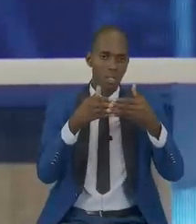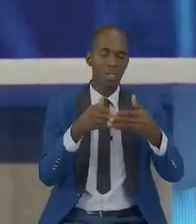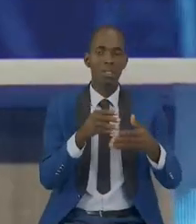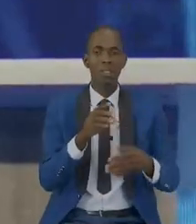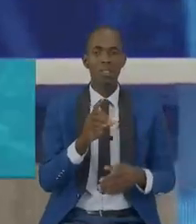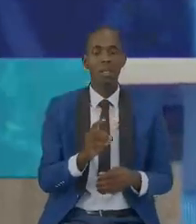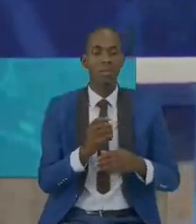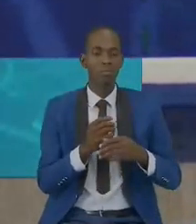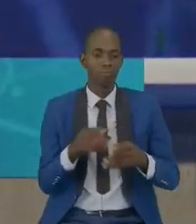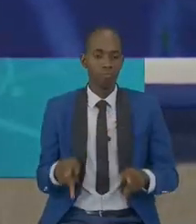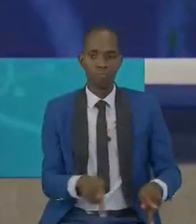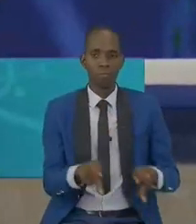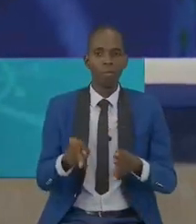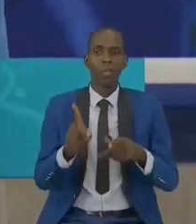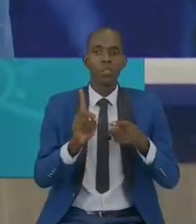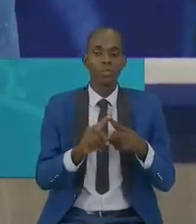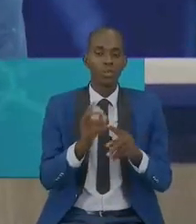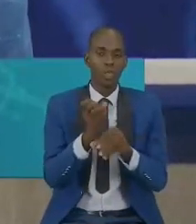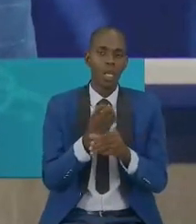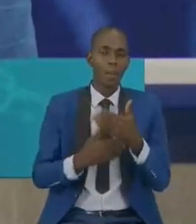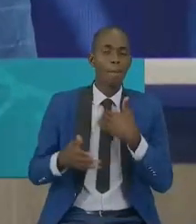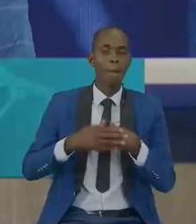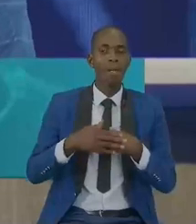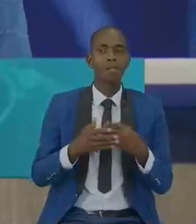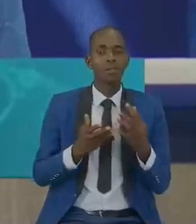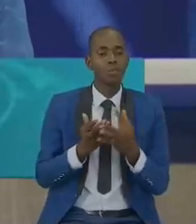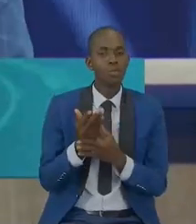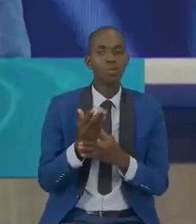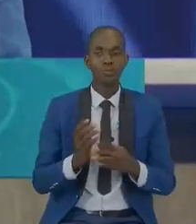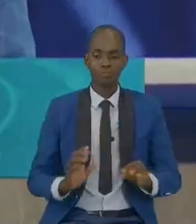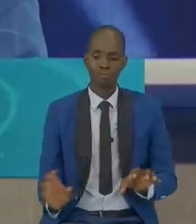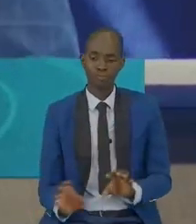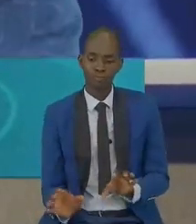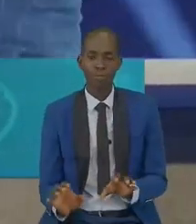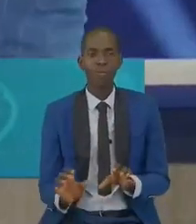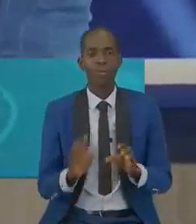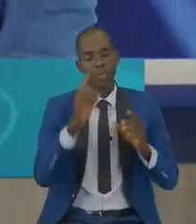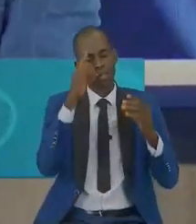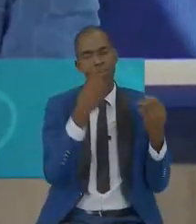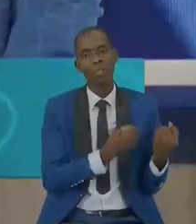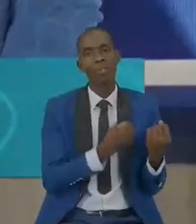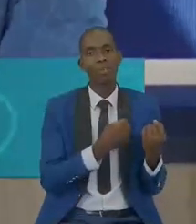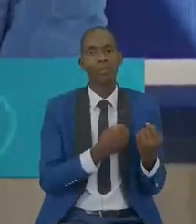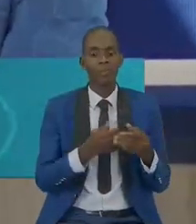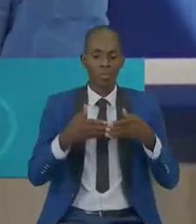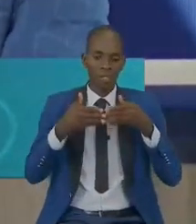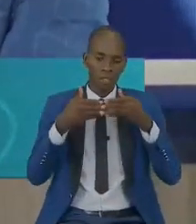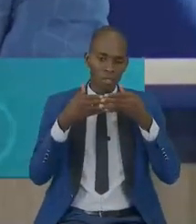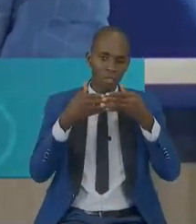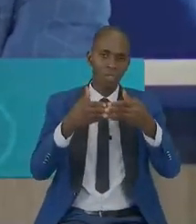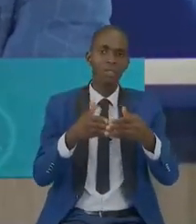troisième point, nous allons voir la voie guidée à la guérison à travers la foi